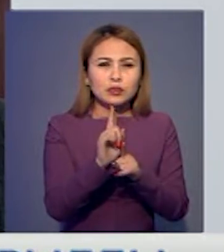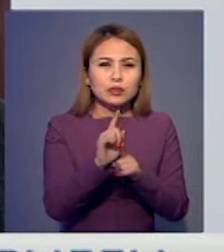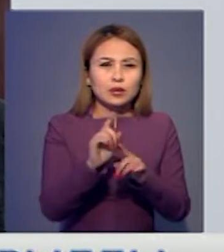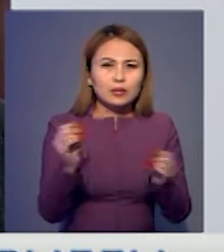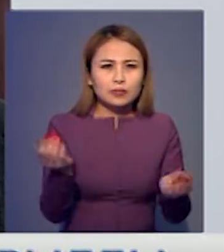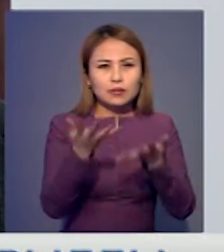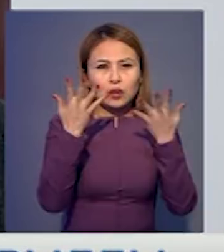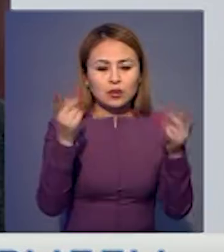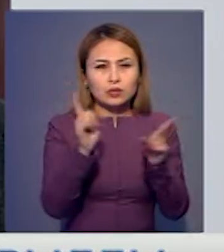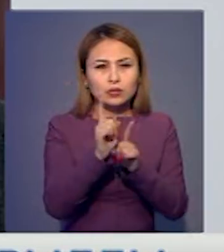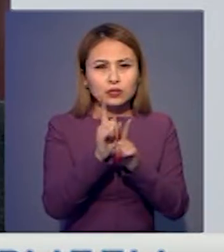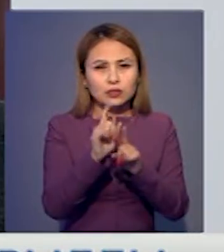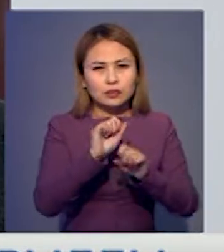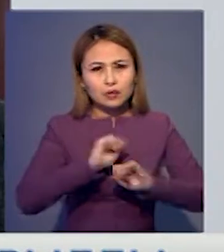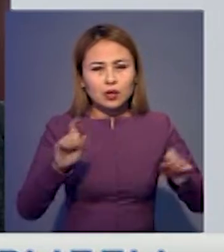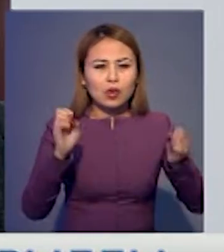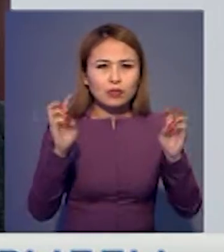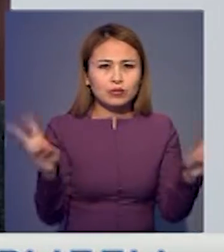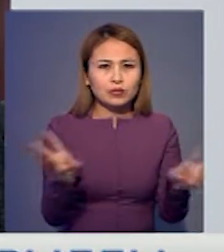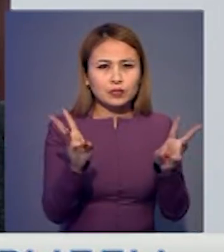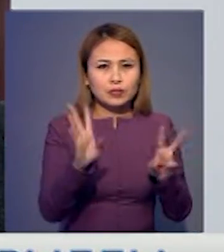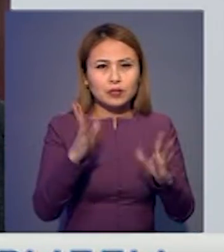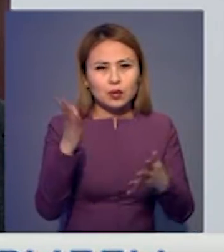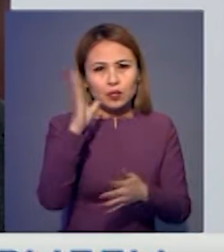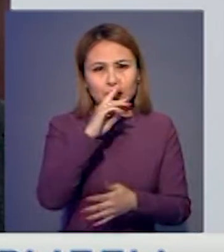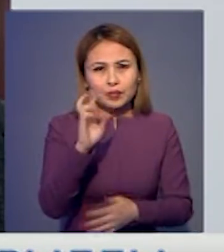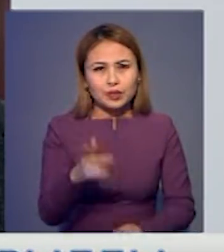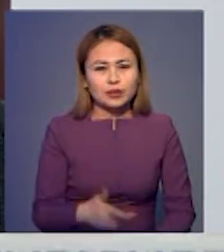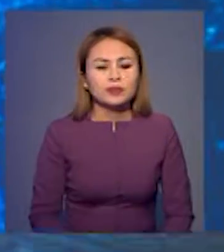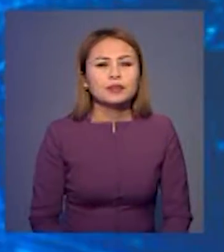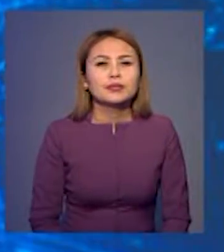ол жерде тек қана жарылыс және от қаупі болмаса түншігу жағдайы болуы мүмкін.